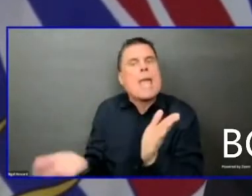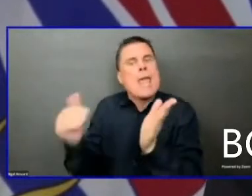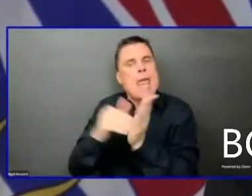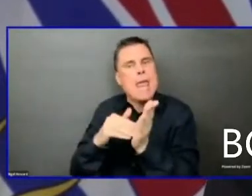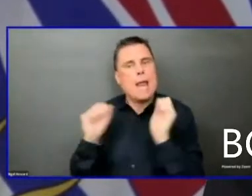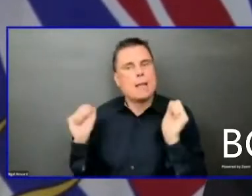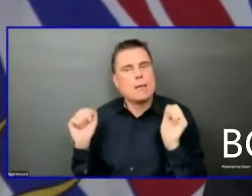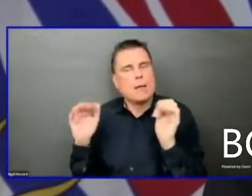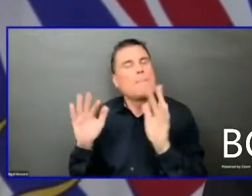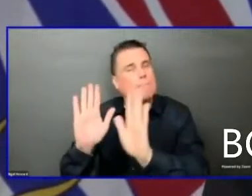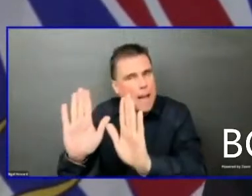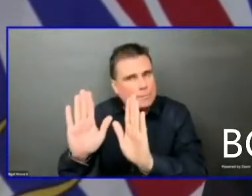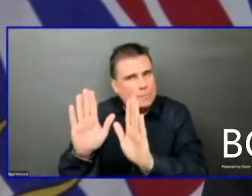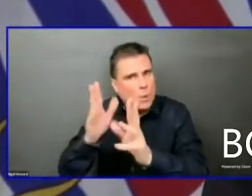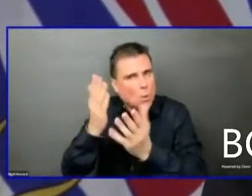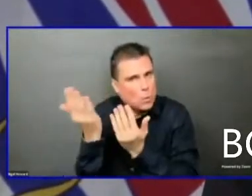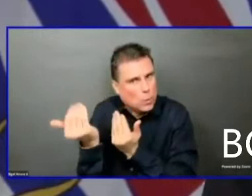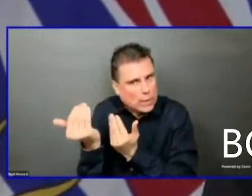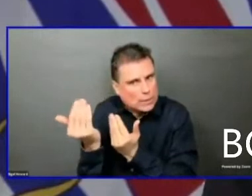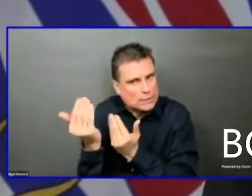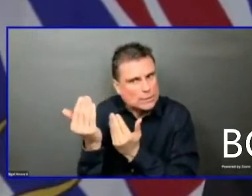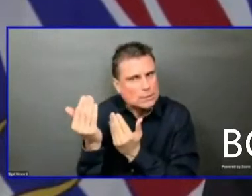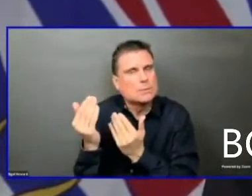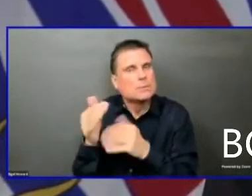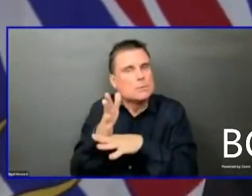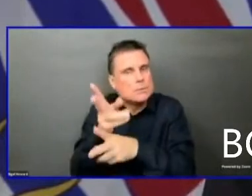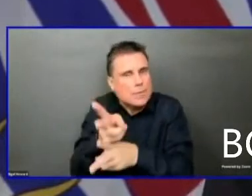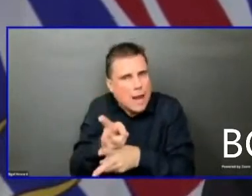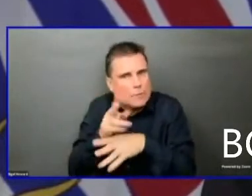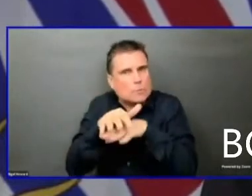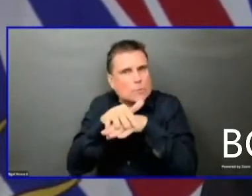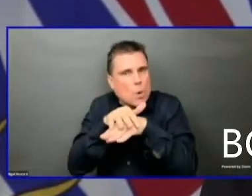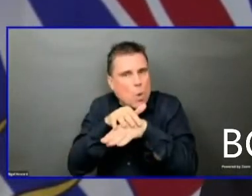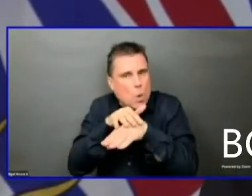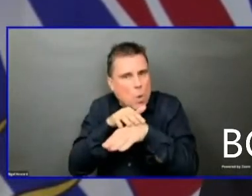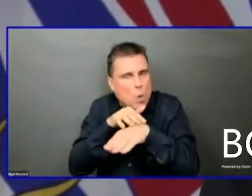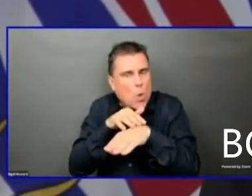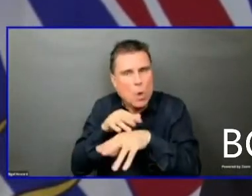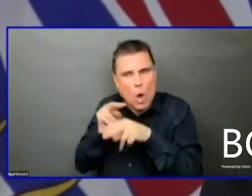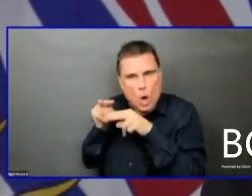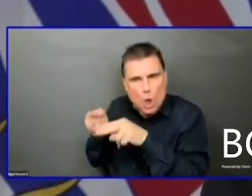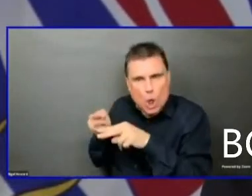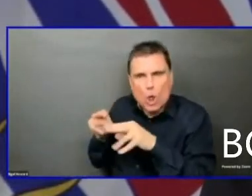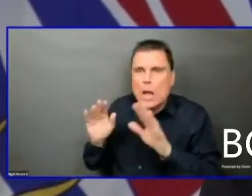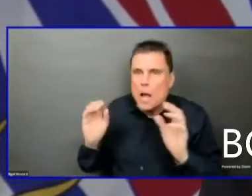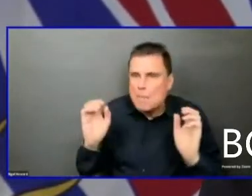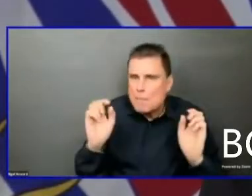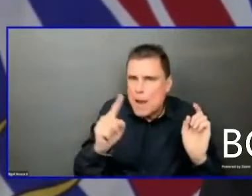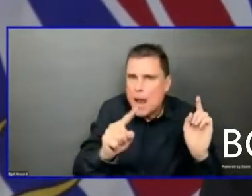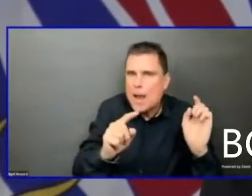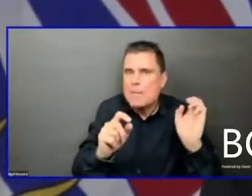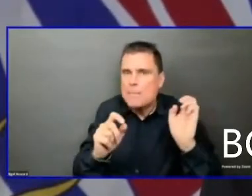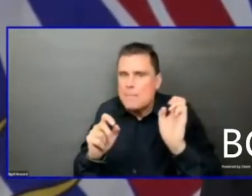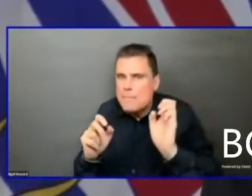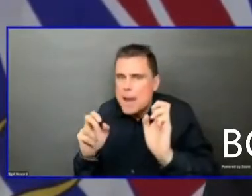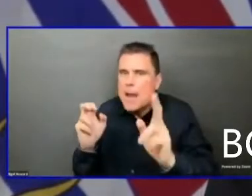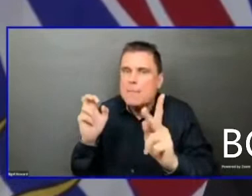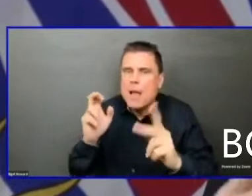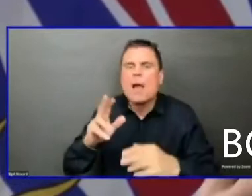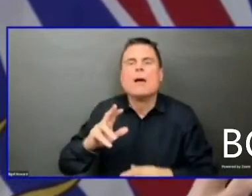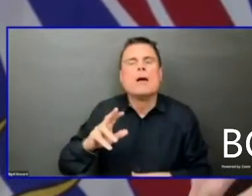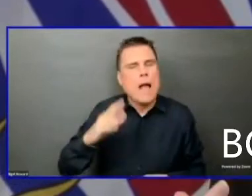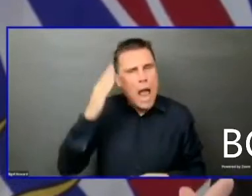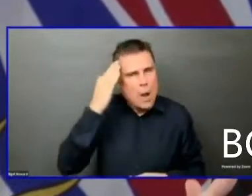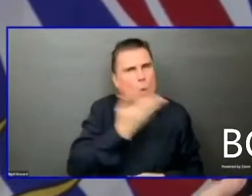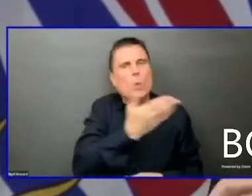in a 望大家 moderate way. 如果 Those 一定要 connections 社 that have 捐 been missing. 也是要有一 So 个 by 适 the 当 end 的 of the 方 month, 式 once again, then we can